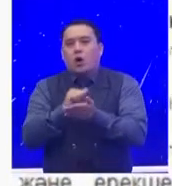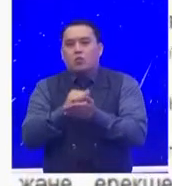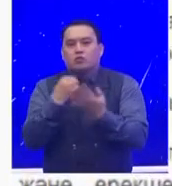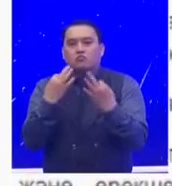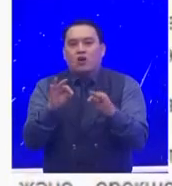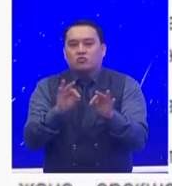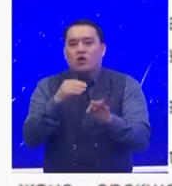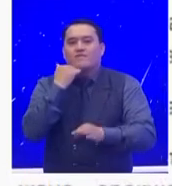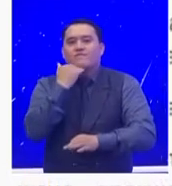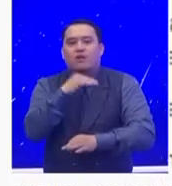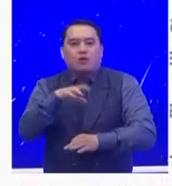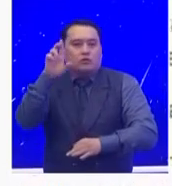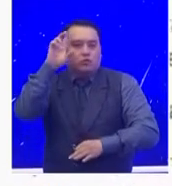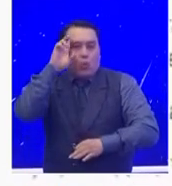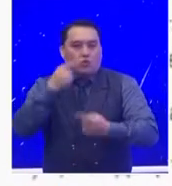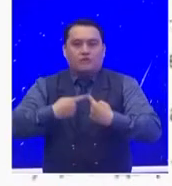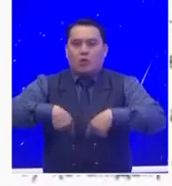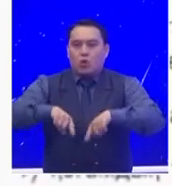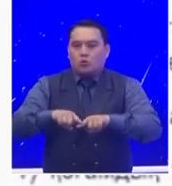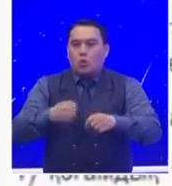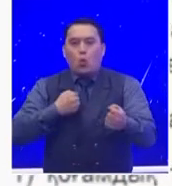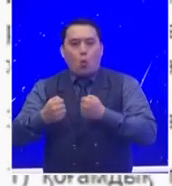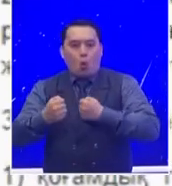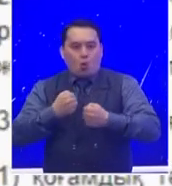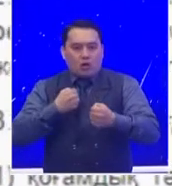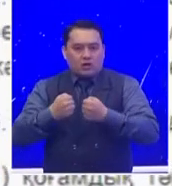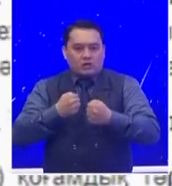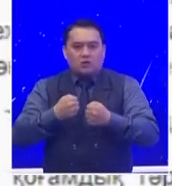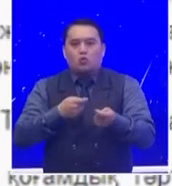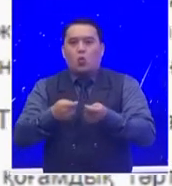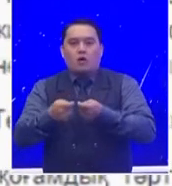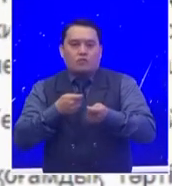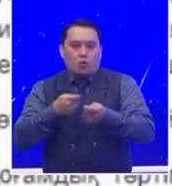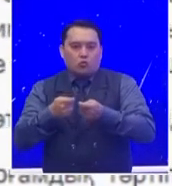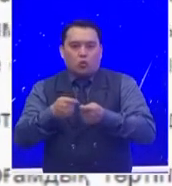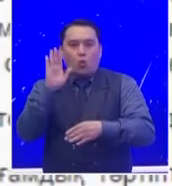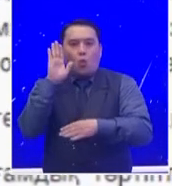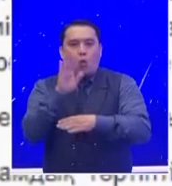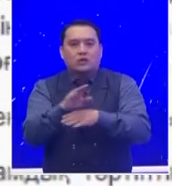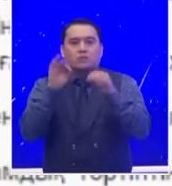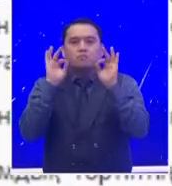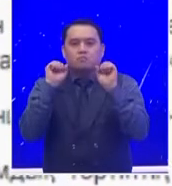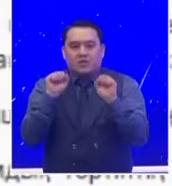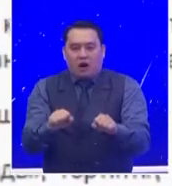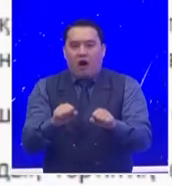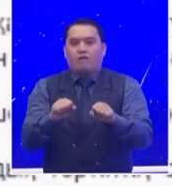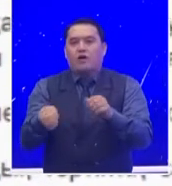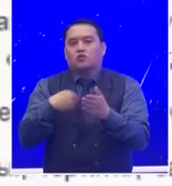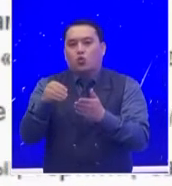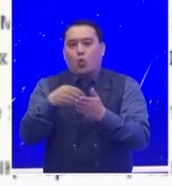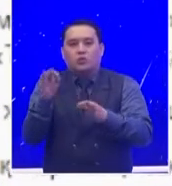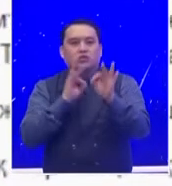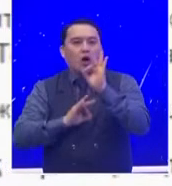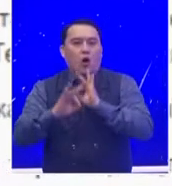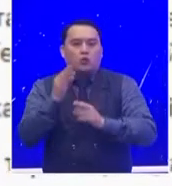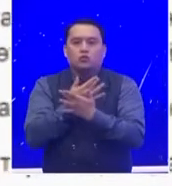позволит повысить эффективность государственных органов, укрепить вертикаль власти. Указ дает право проводить необходимые закупки медикаментов